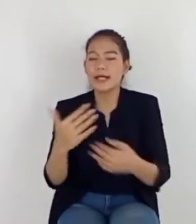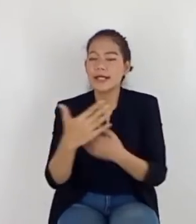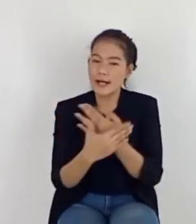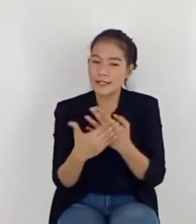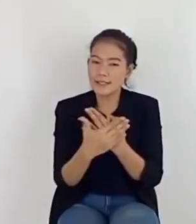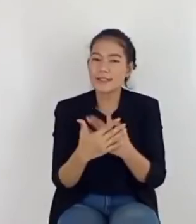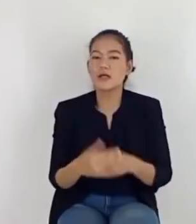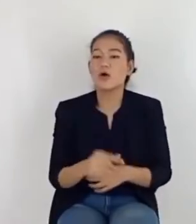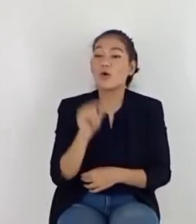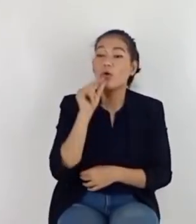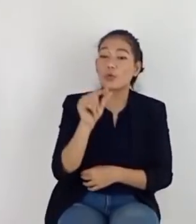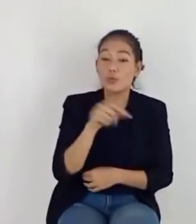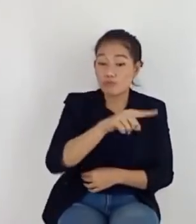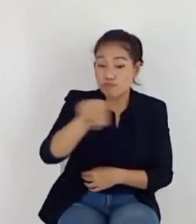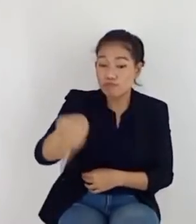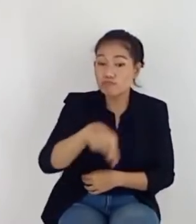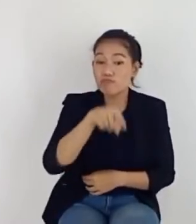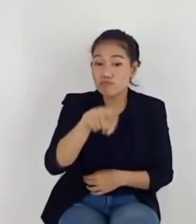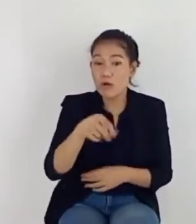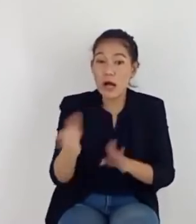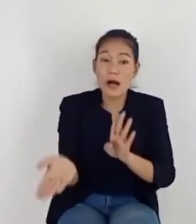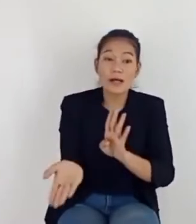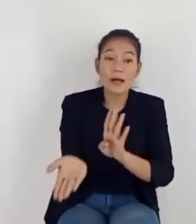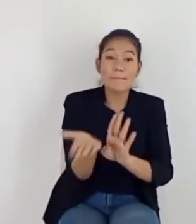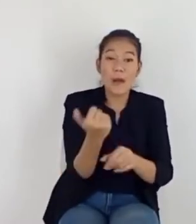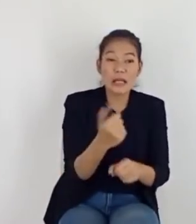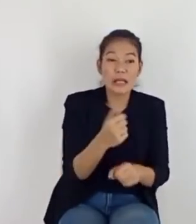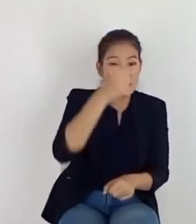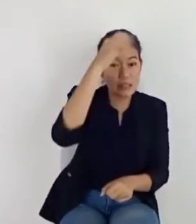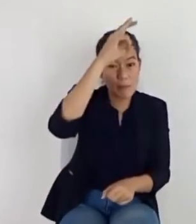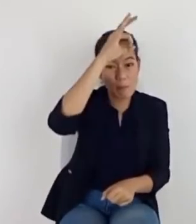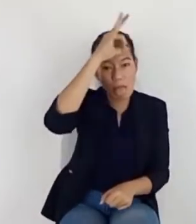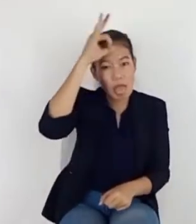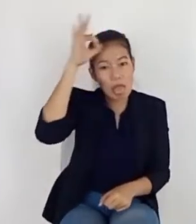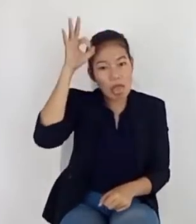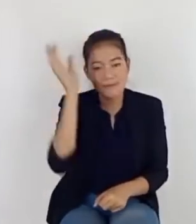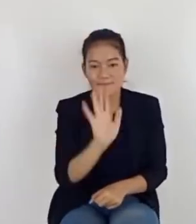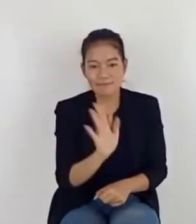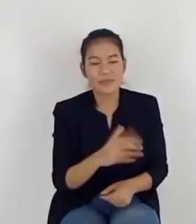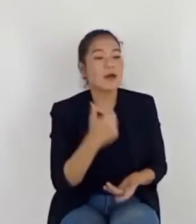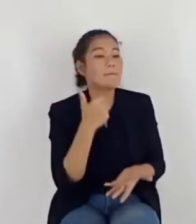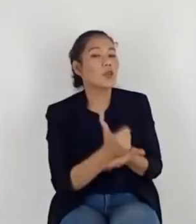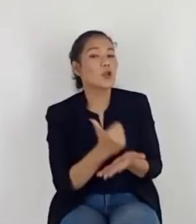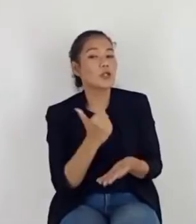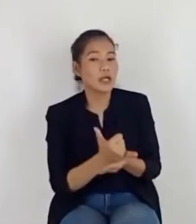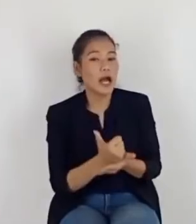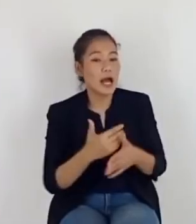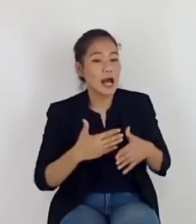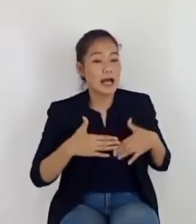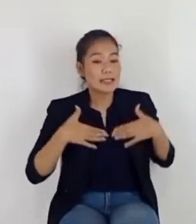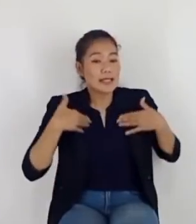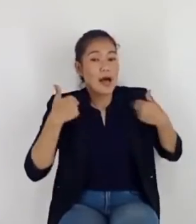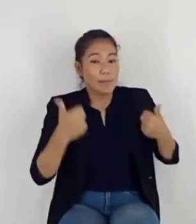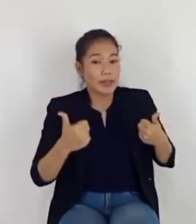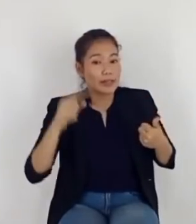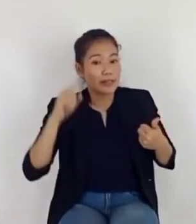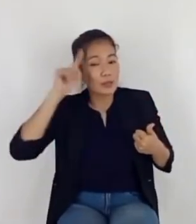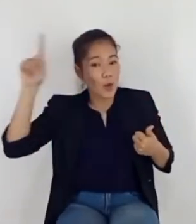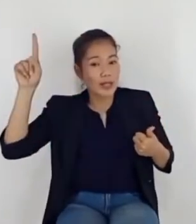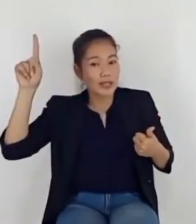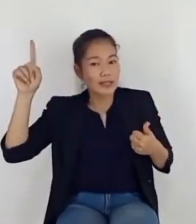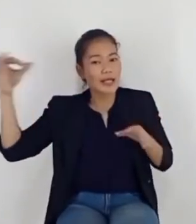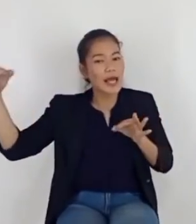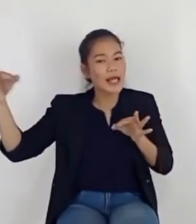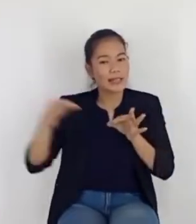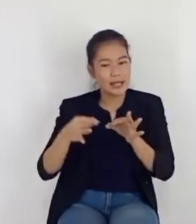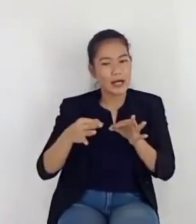dikasihinya. Supaya jangan mereka kembali kepada kebodohan. Sesungguhnya keselamatan daripadanya dekat